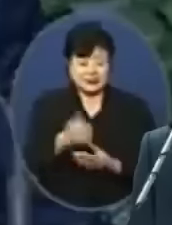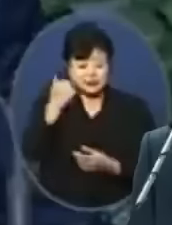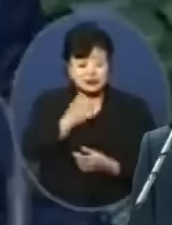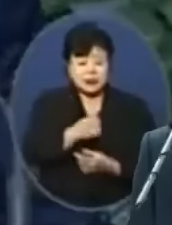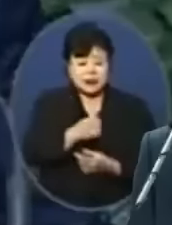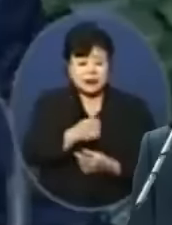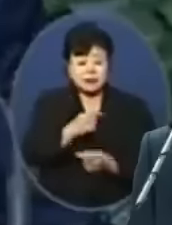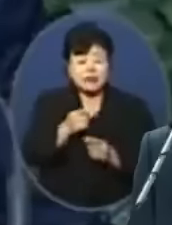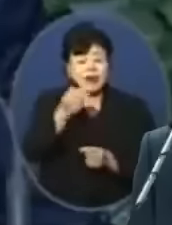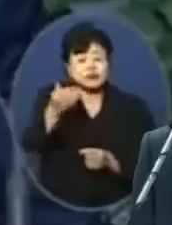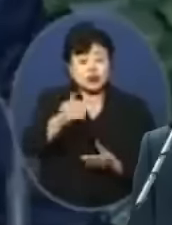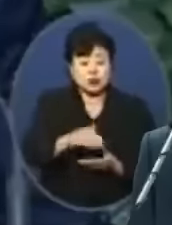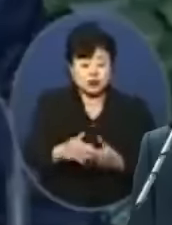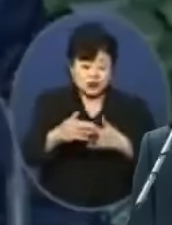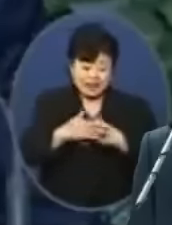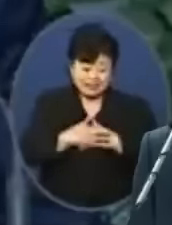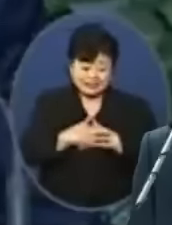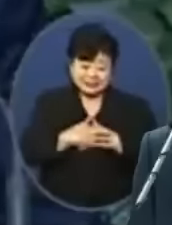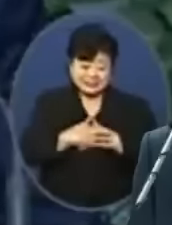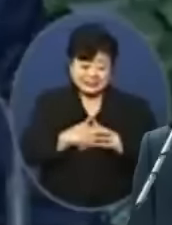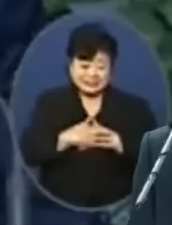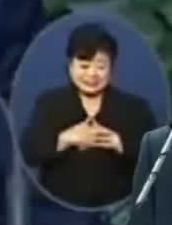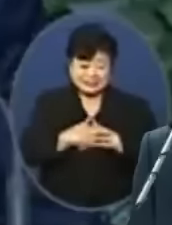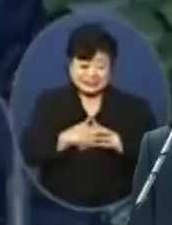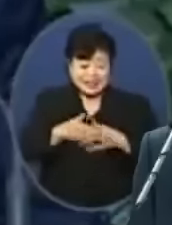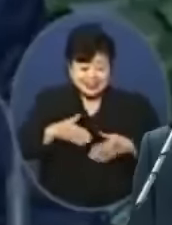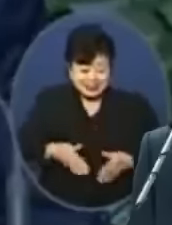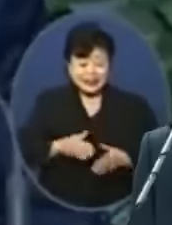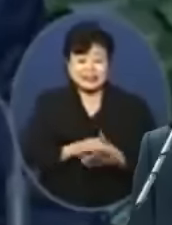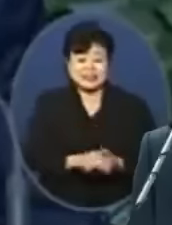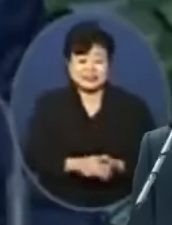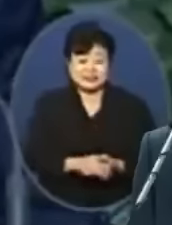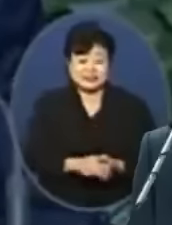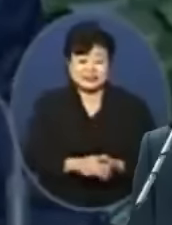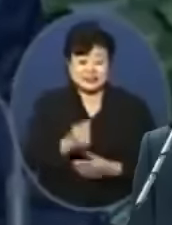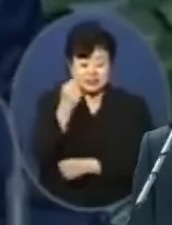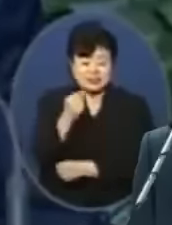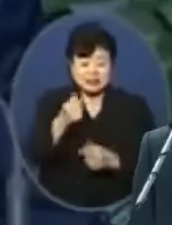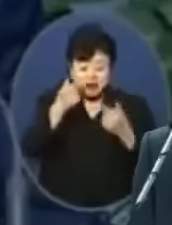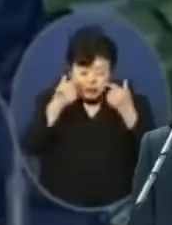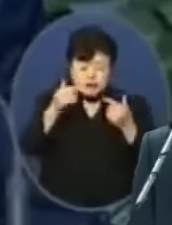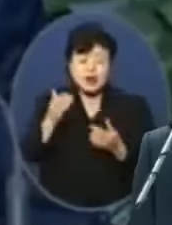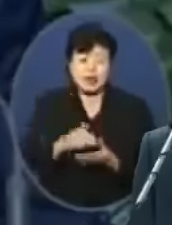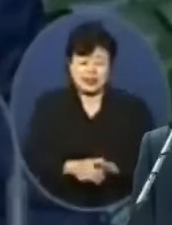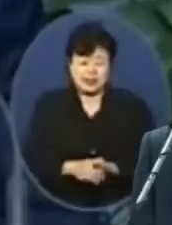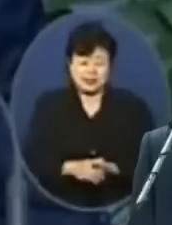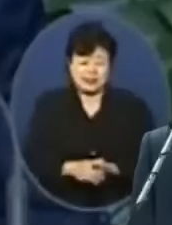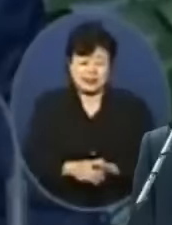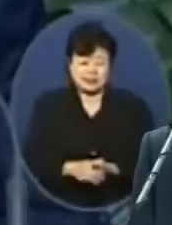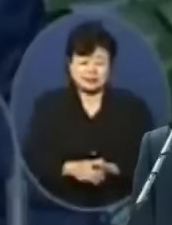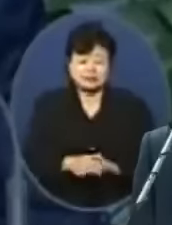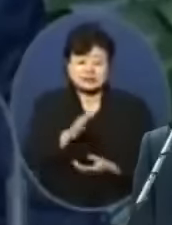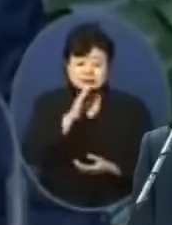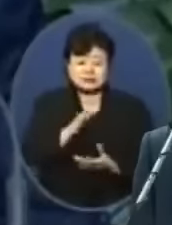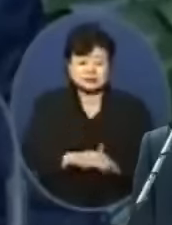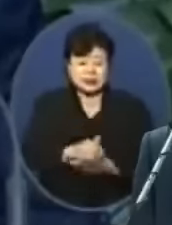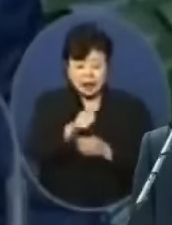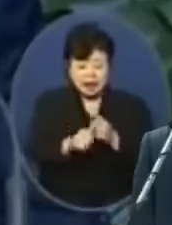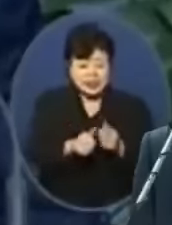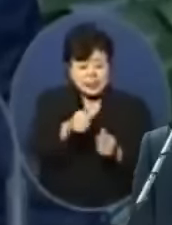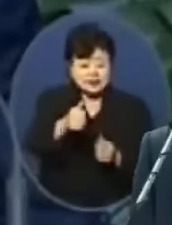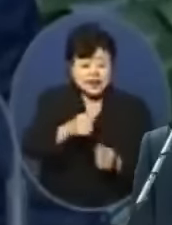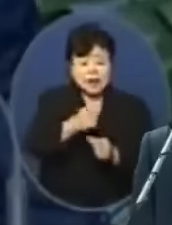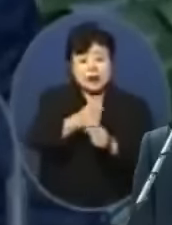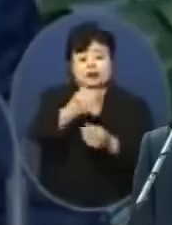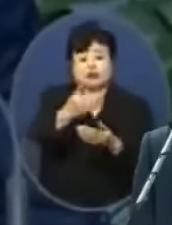누가 무엇을 말해도 나는 태어난 근거가 분명한 것입니다. 사생아가 아닙니다. 하나님이